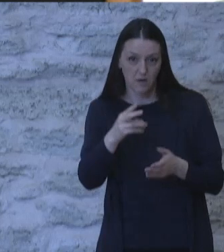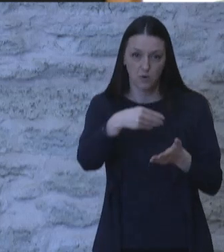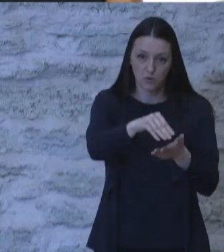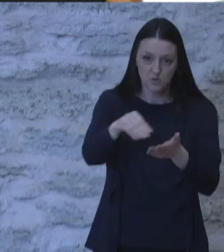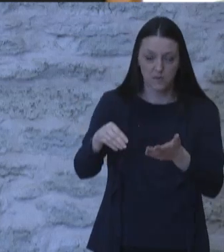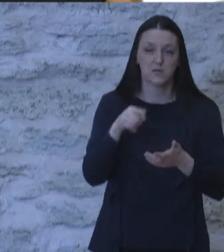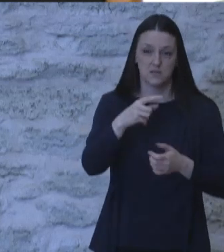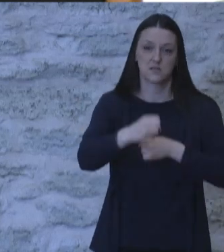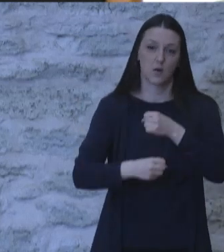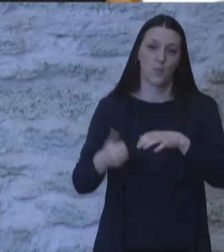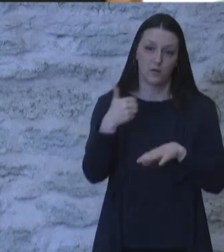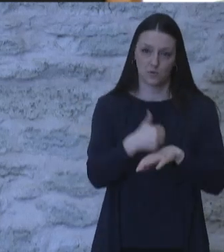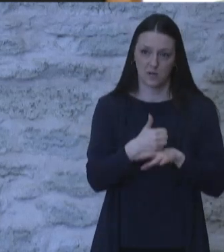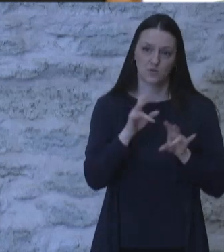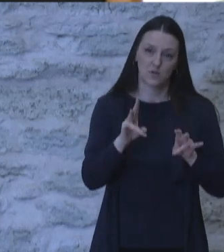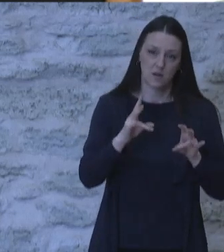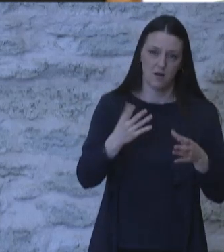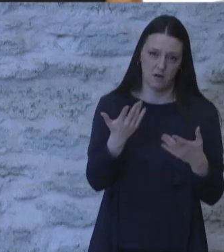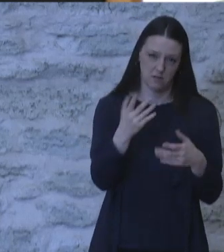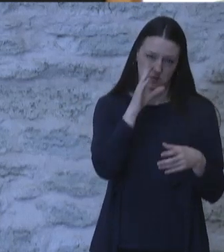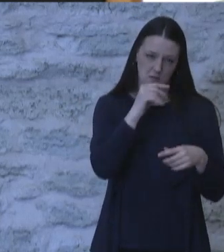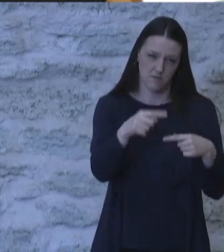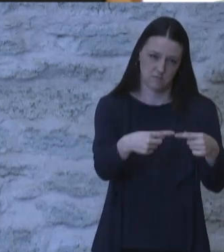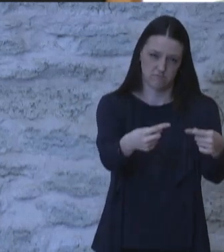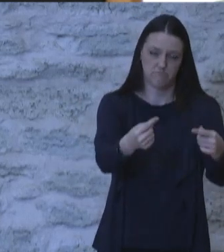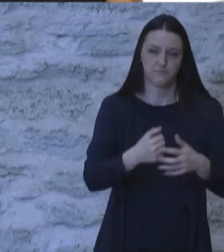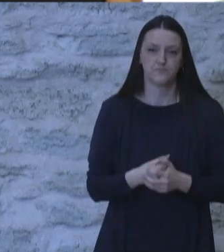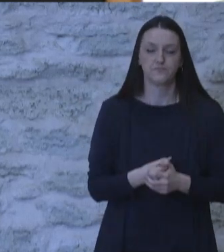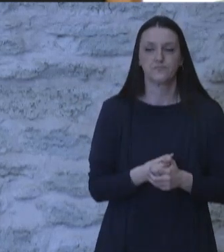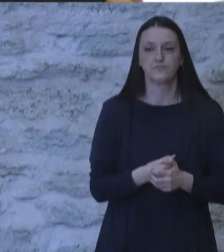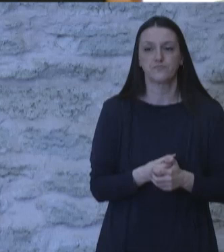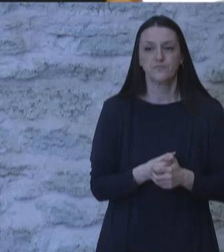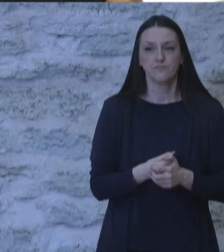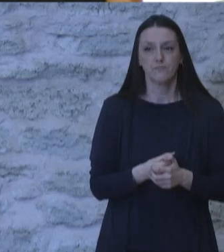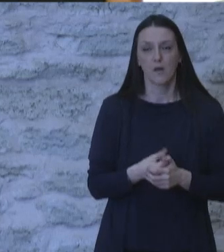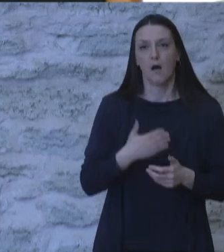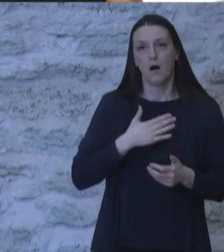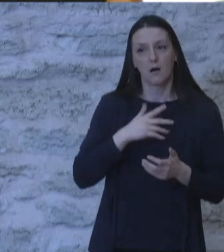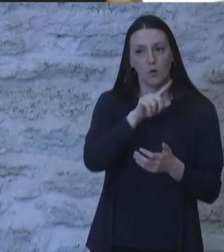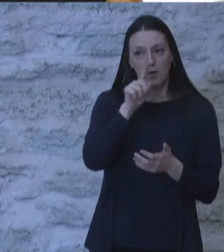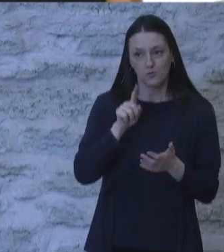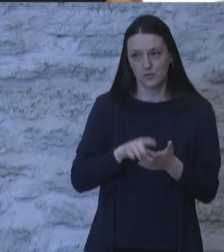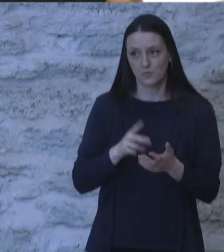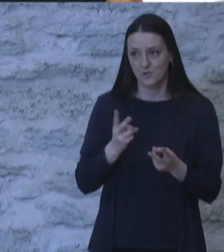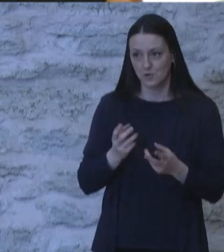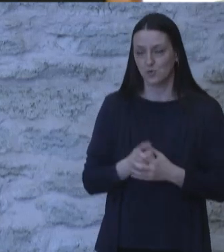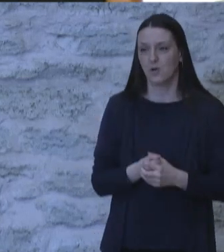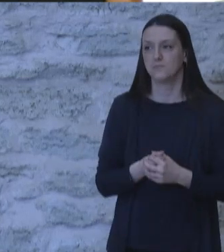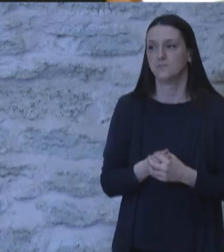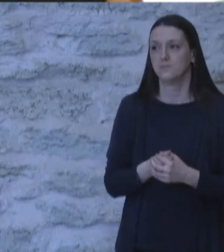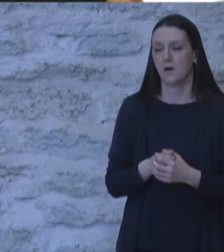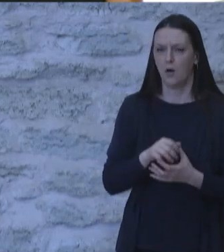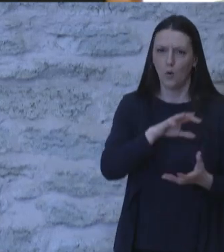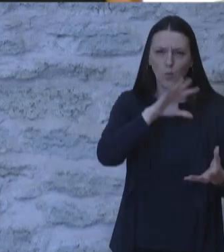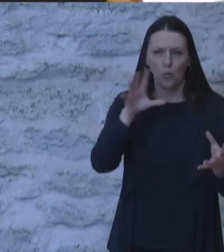vähemalt kaubanduskeskused elus hoida ja enamik kaupmehiga oma poed ehk avab. Minu küsimus on, et mis on meie